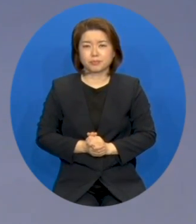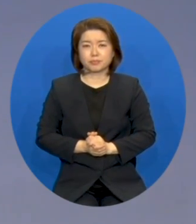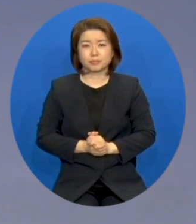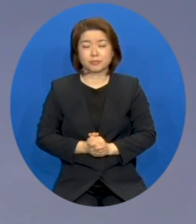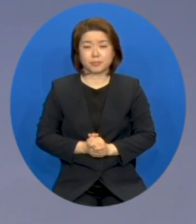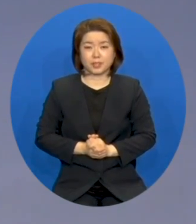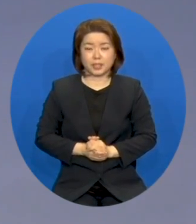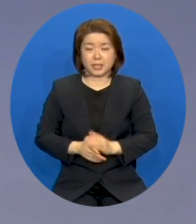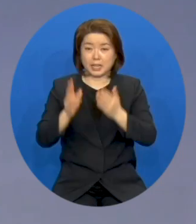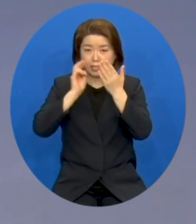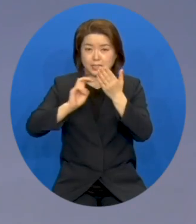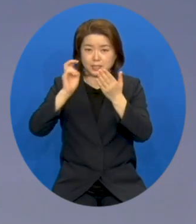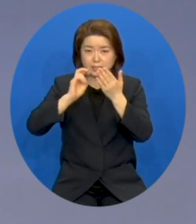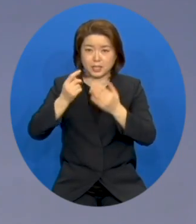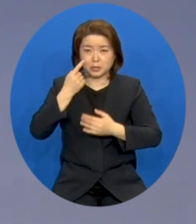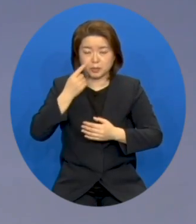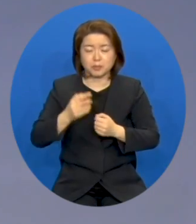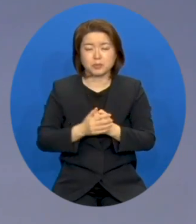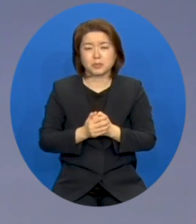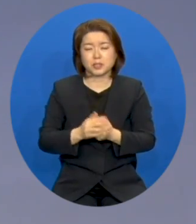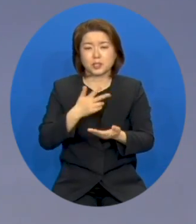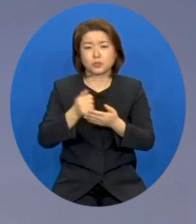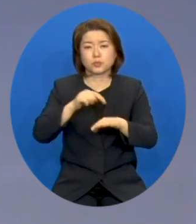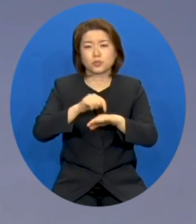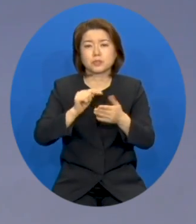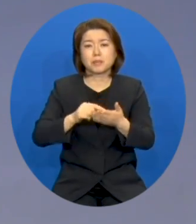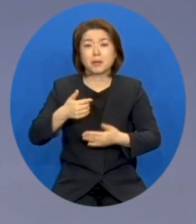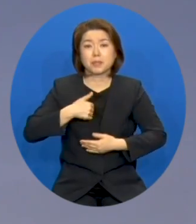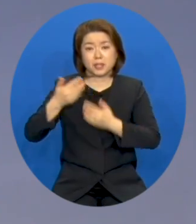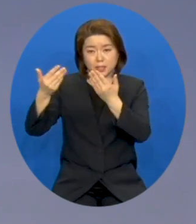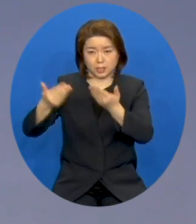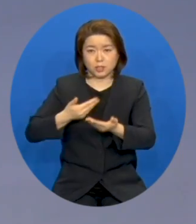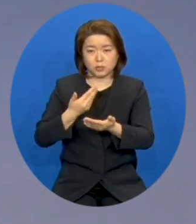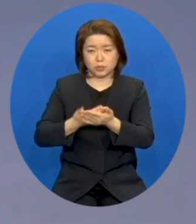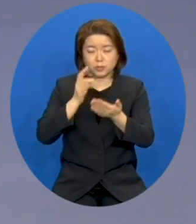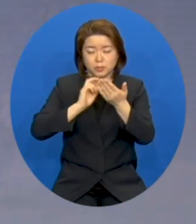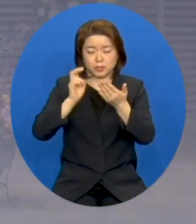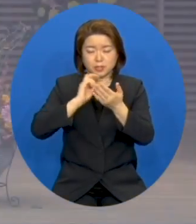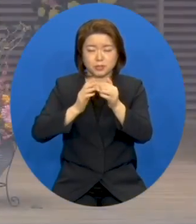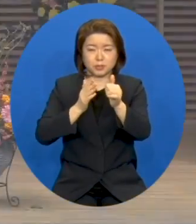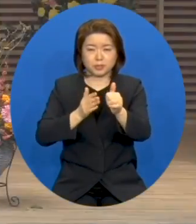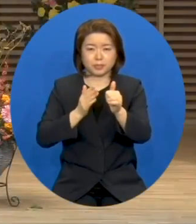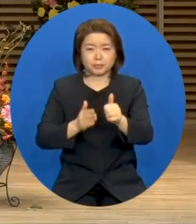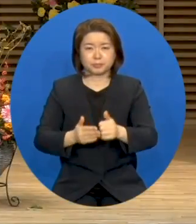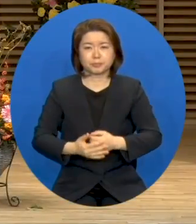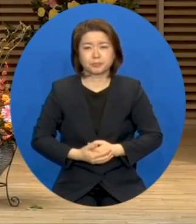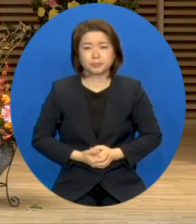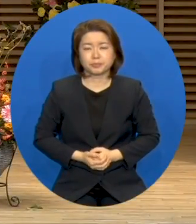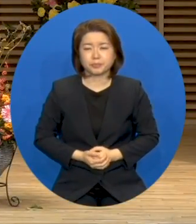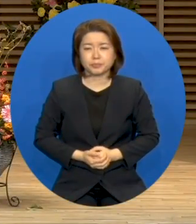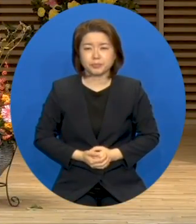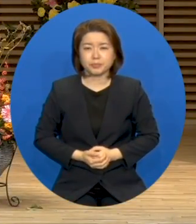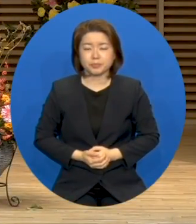우리 찬송하겠습니다. 주님 마음 내게 주소서 찬송하겠습니다.